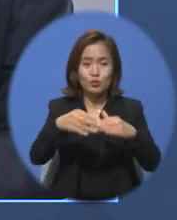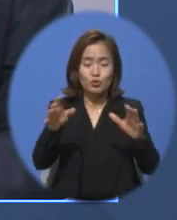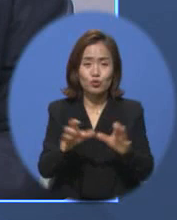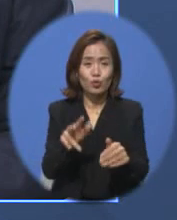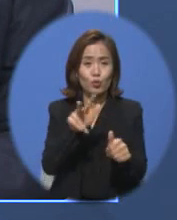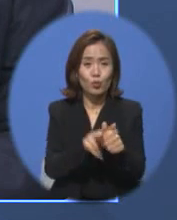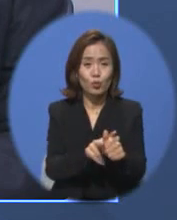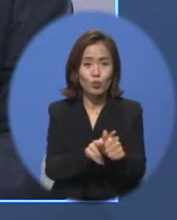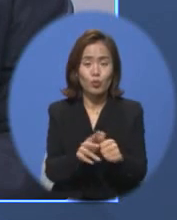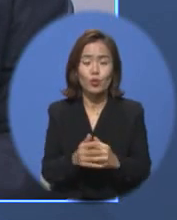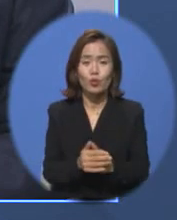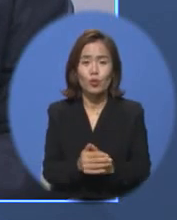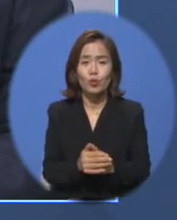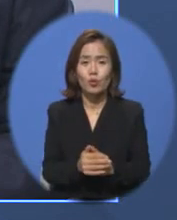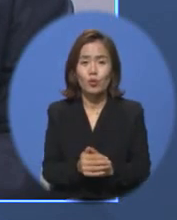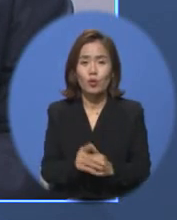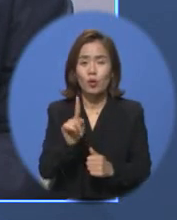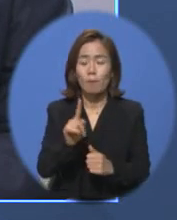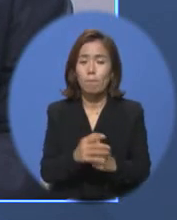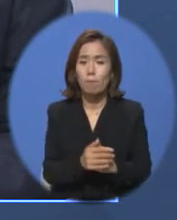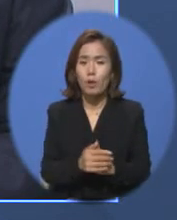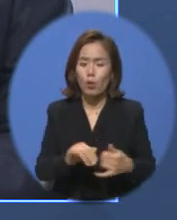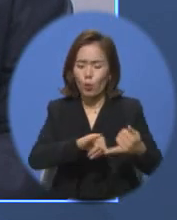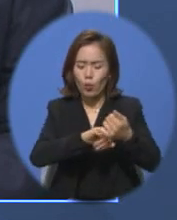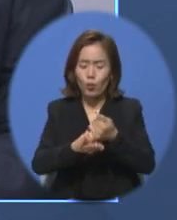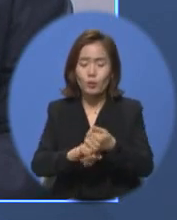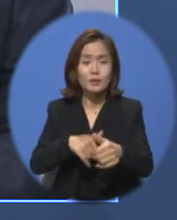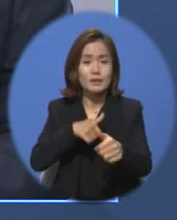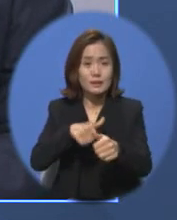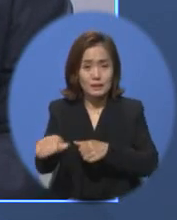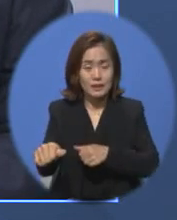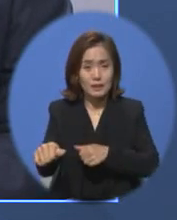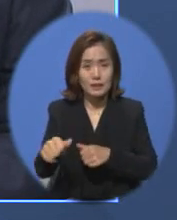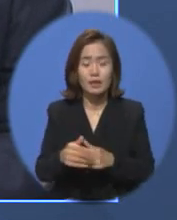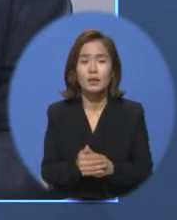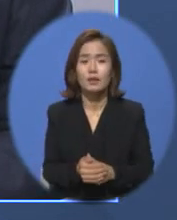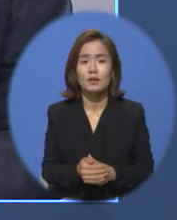그는제선거위원회의위원장을맡고있으며, 우리